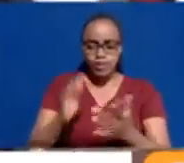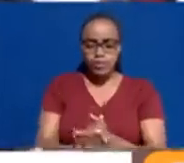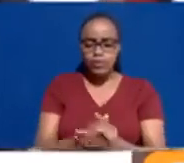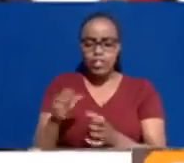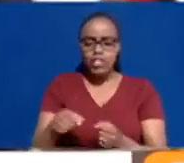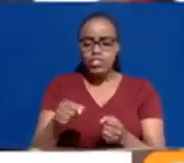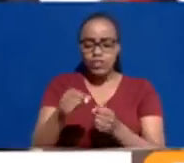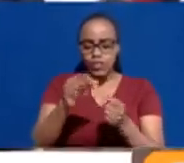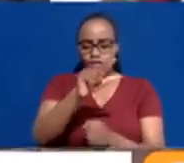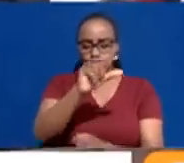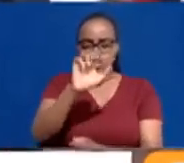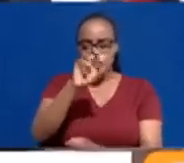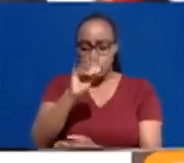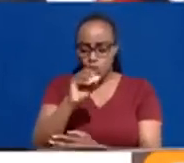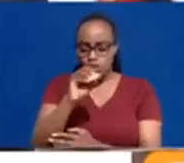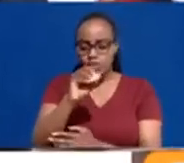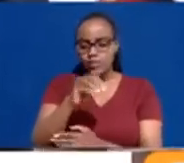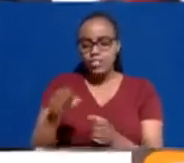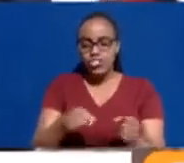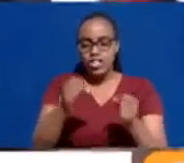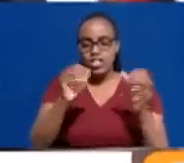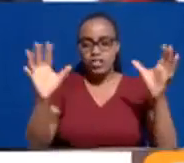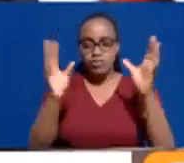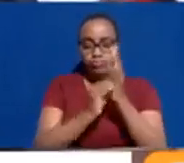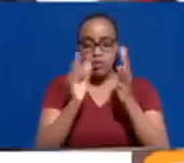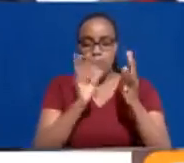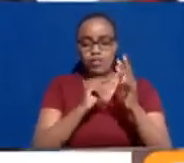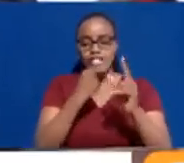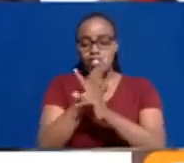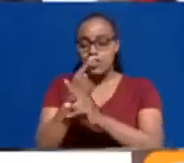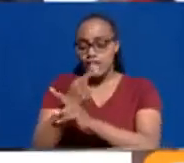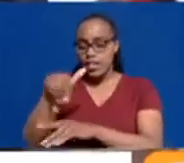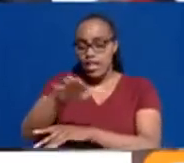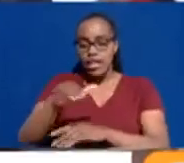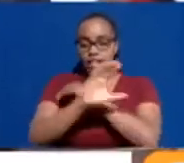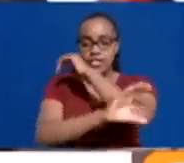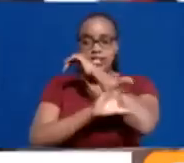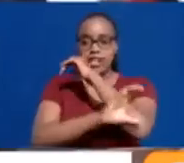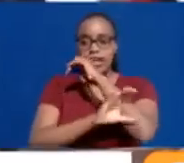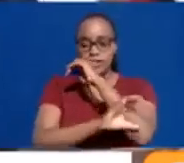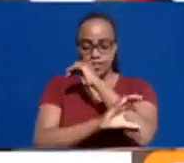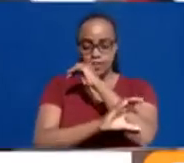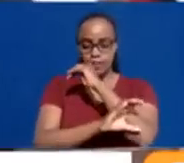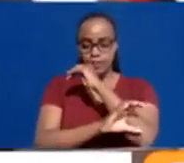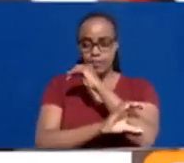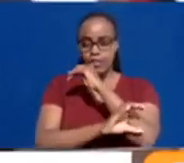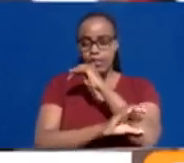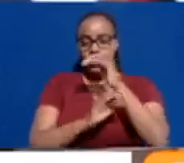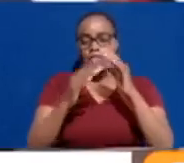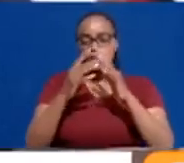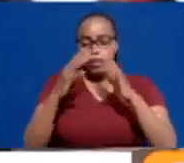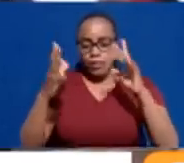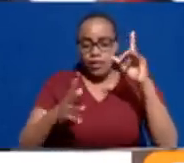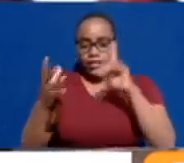Geostrategic military installations established in various parts of the country are a milestone